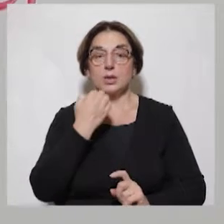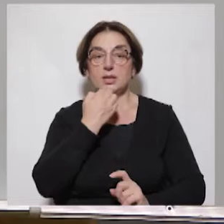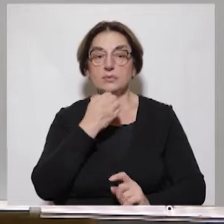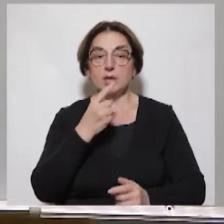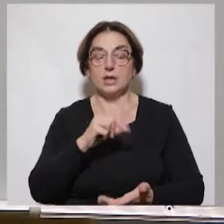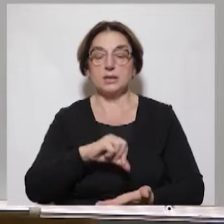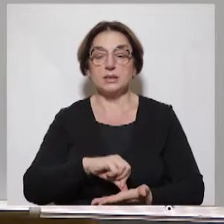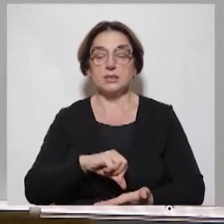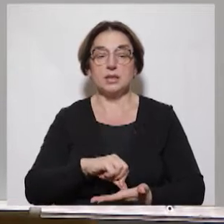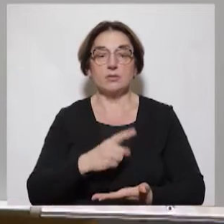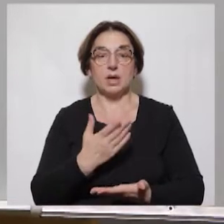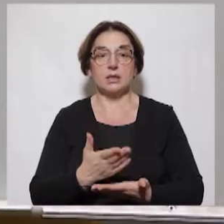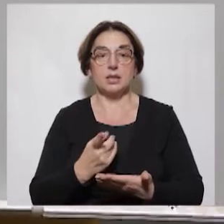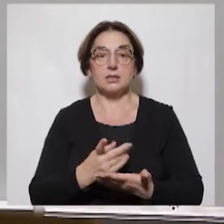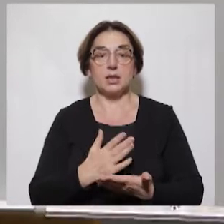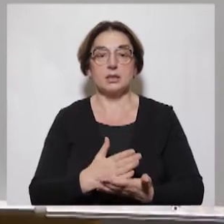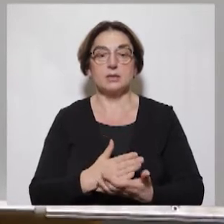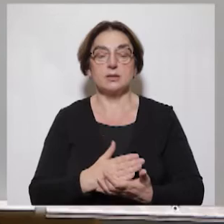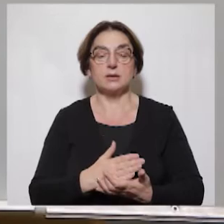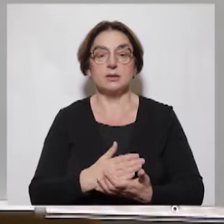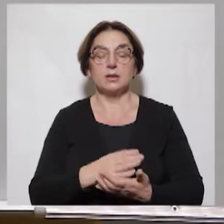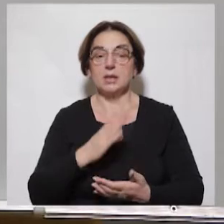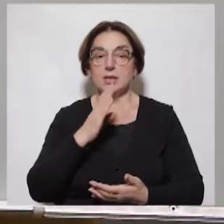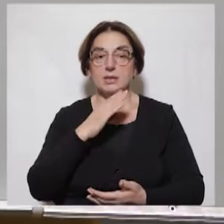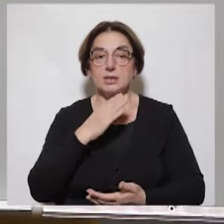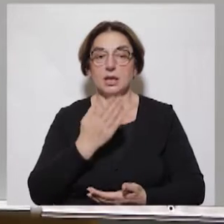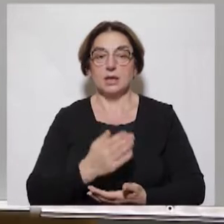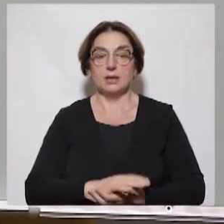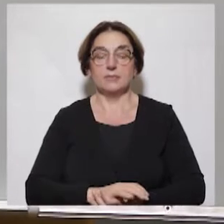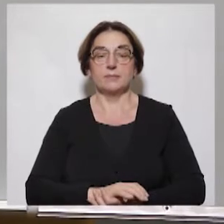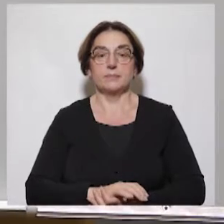რომელიც ერთ-ერთი შემადგენელი კომპონენტი იქნება, გვექნება წყალი,